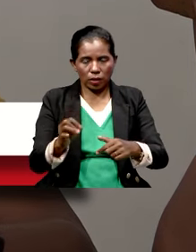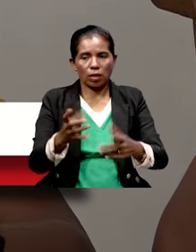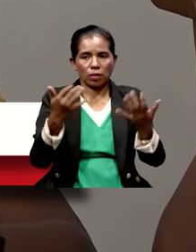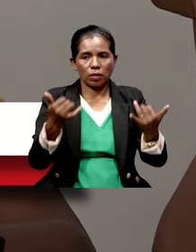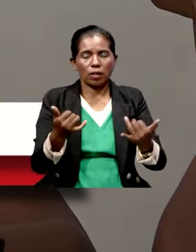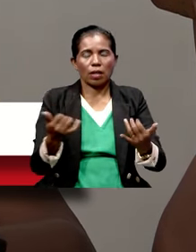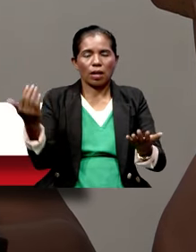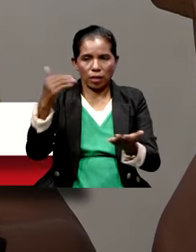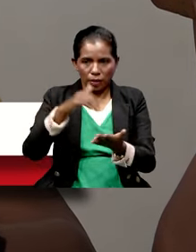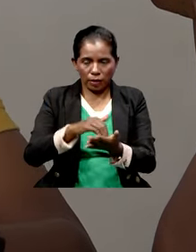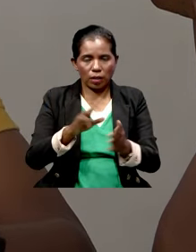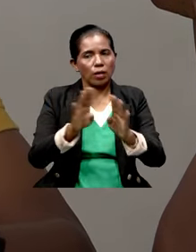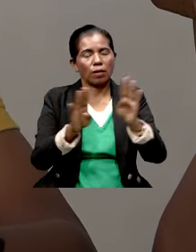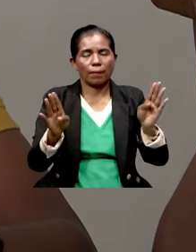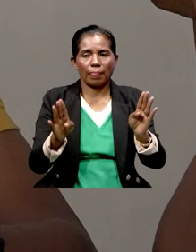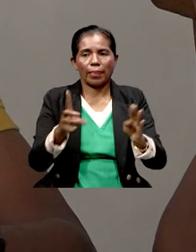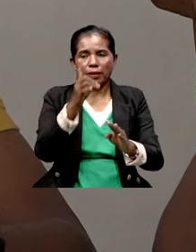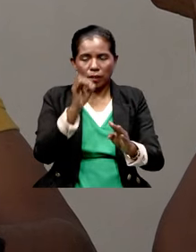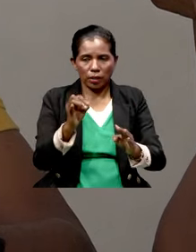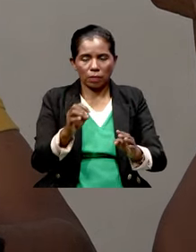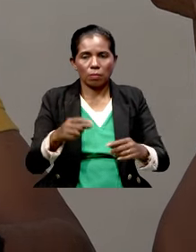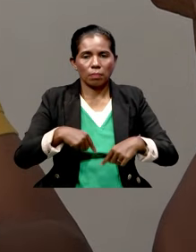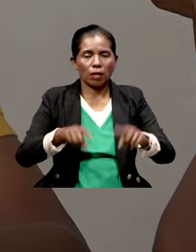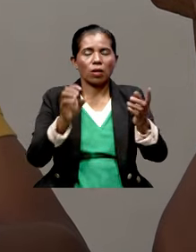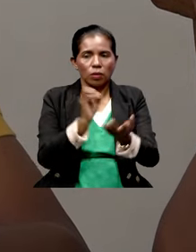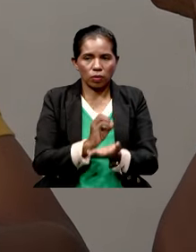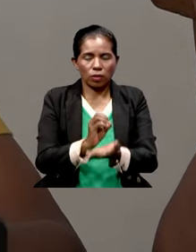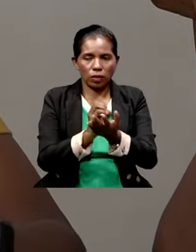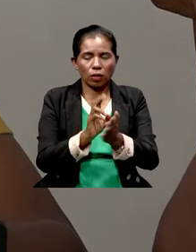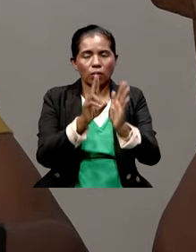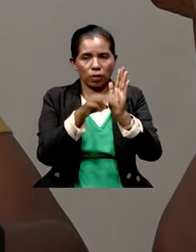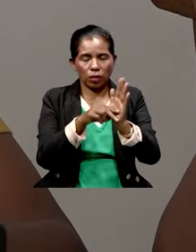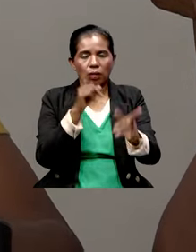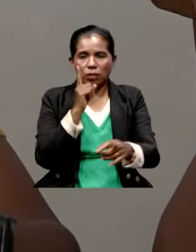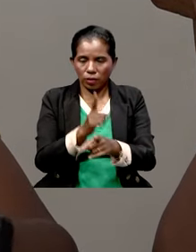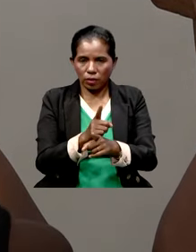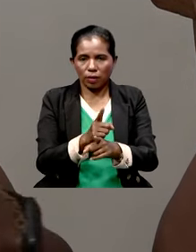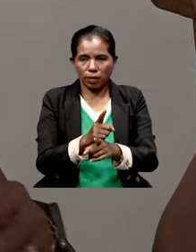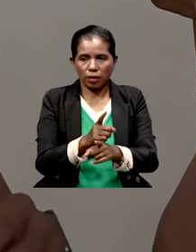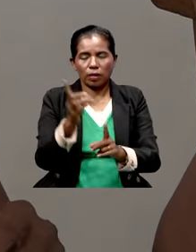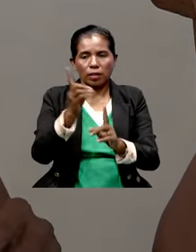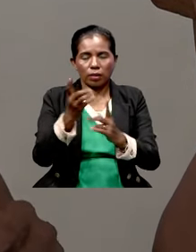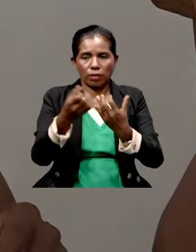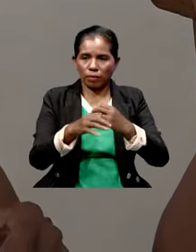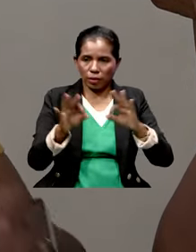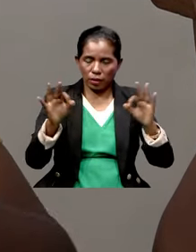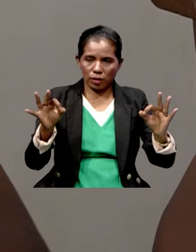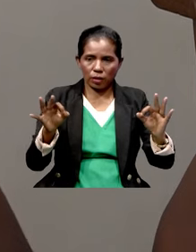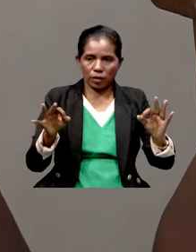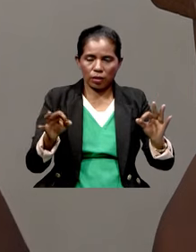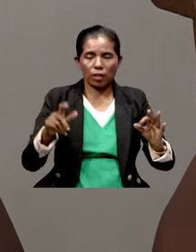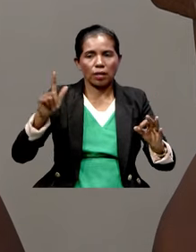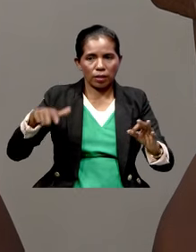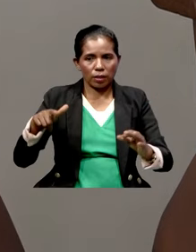halo fali dili bo ikusi horario ne fixona kata data termina osida